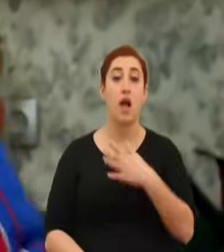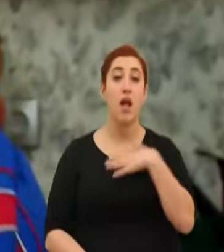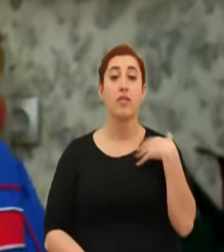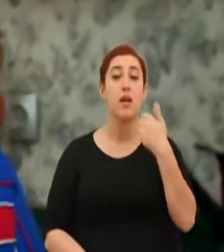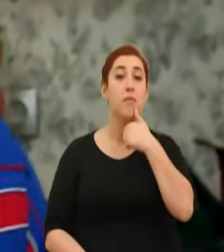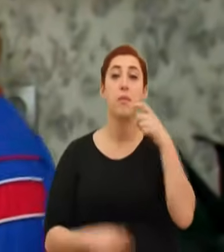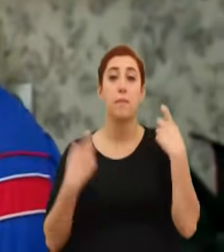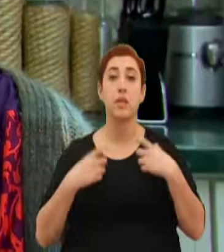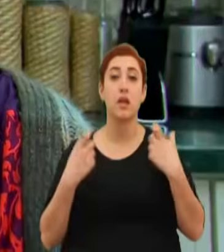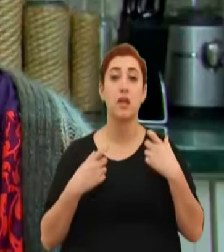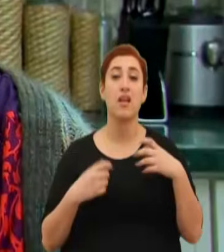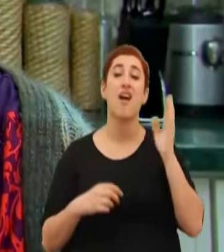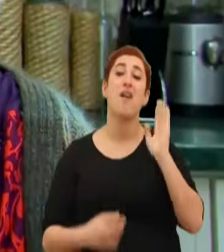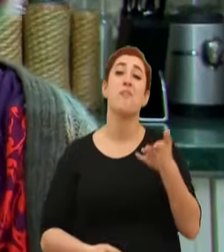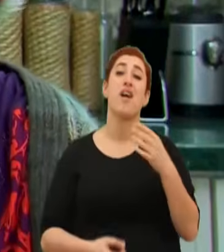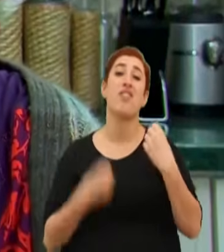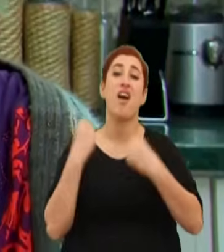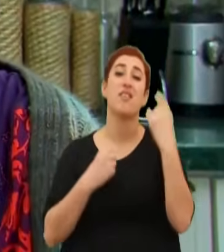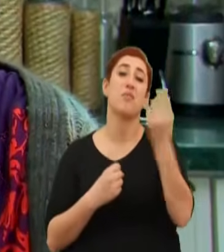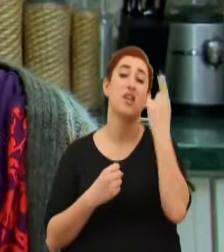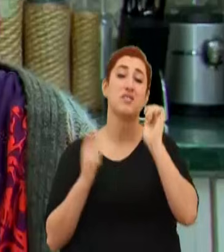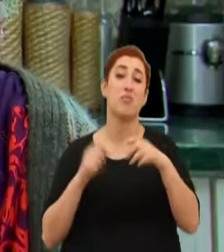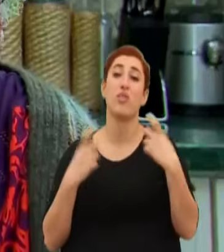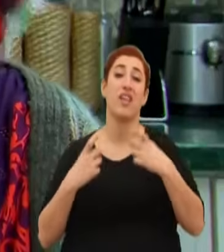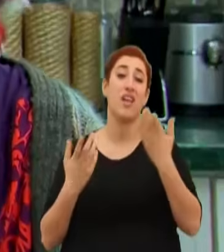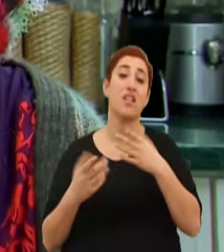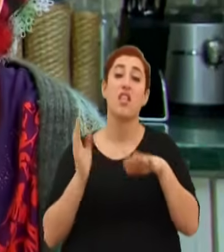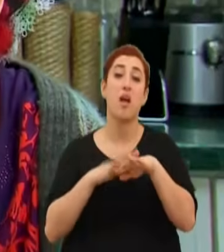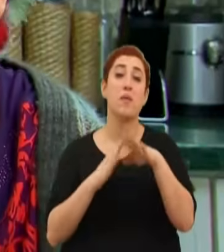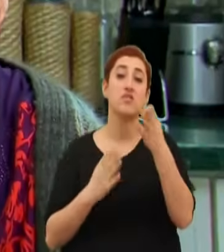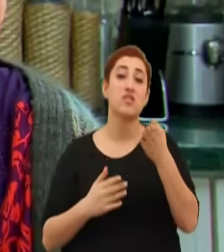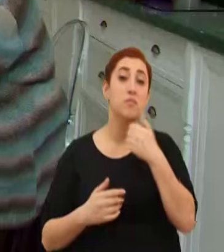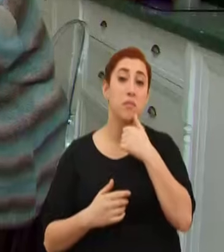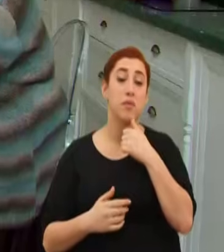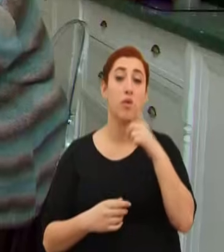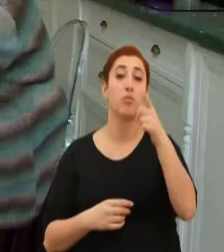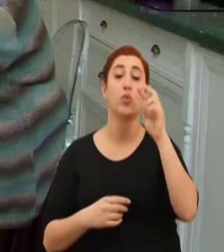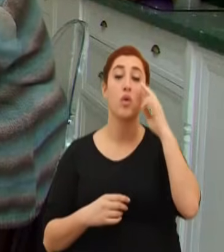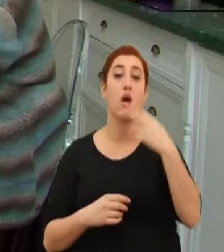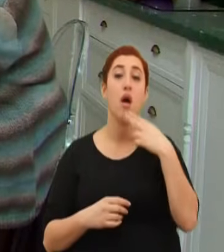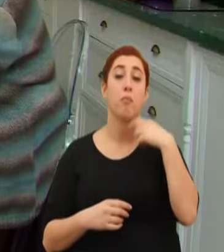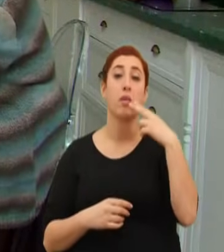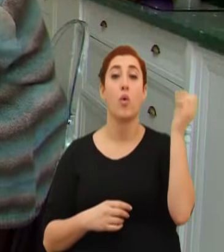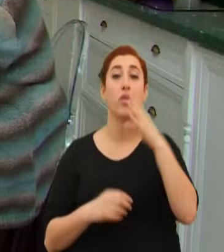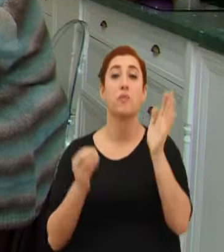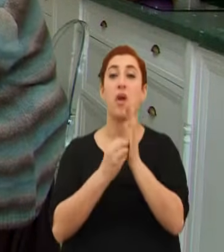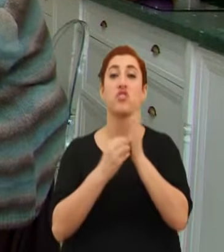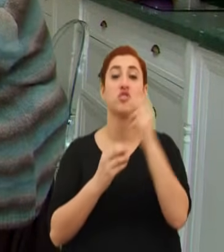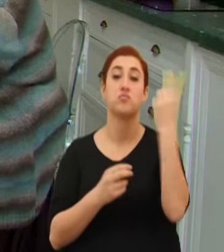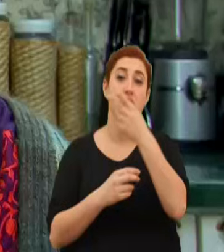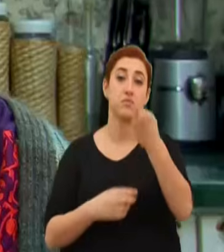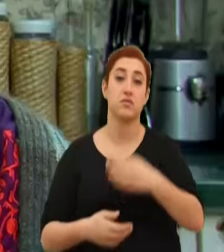Ay, ay, ay, ay. Anne, babam nerede? Aman, arabasıyla fink atıyor. Nerede olacak? Ne yapacaksın ki sen babana? Onu Rüya Hanım'dan yolladı. Bahşişmiş